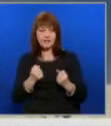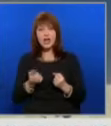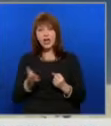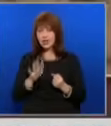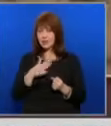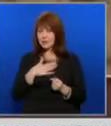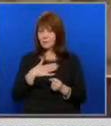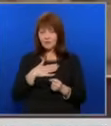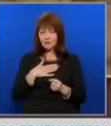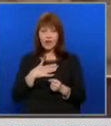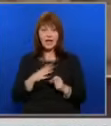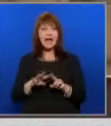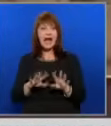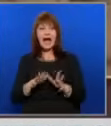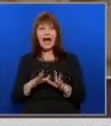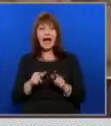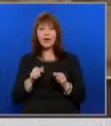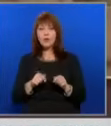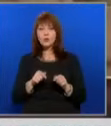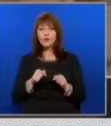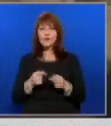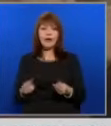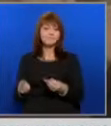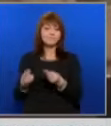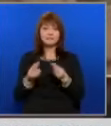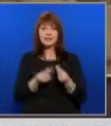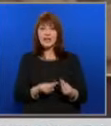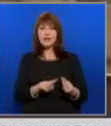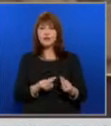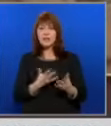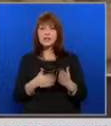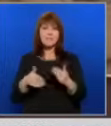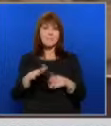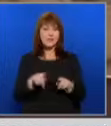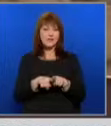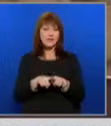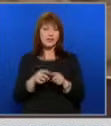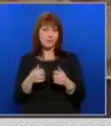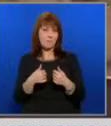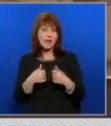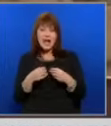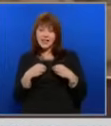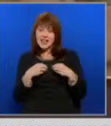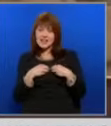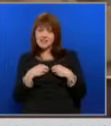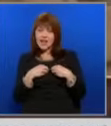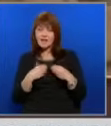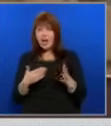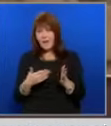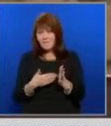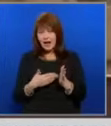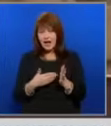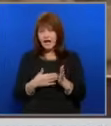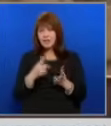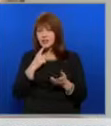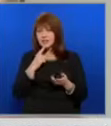доволен, ако това нещо допринесе да има повече като мене да си повярват, че макар и с трансплантация могат да